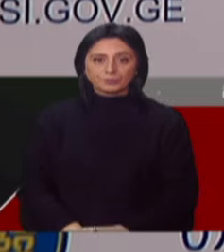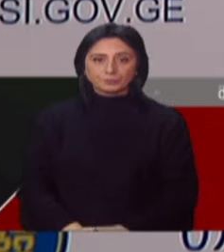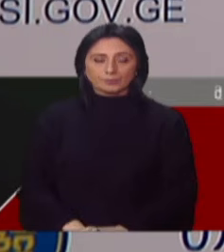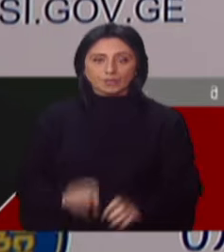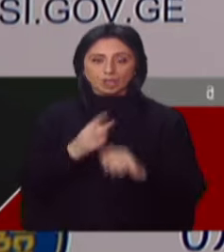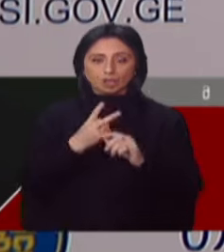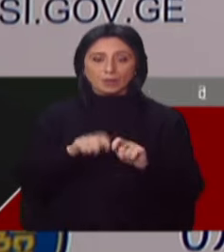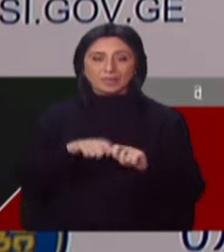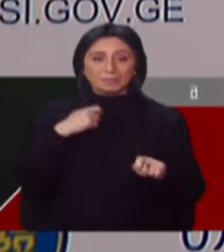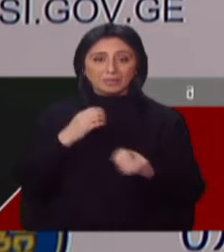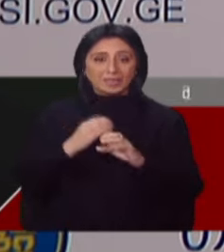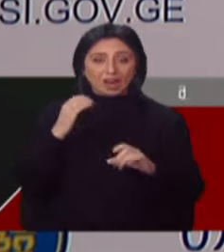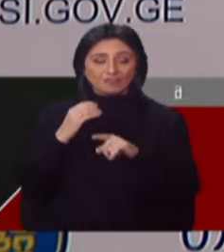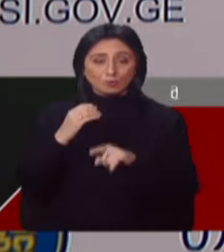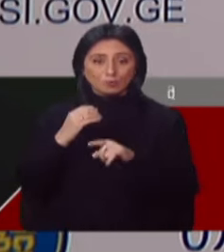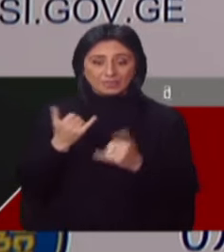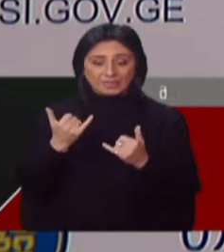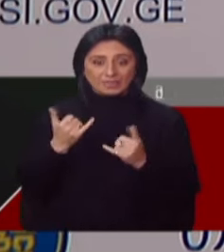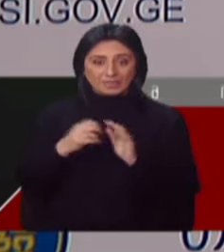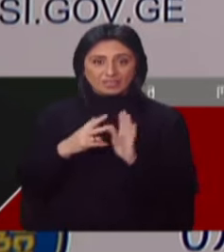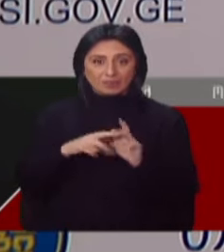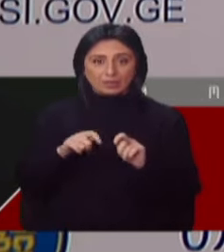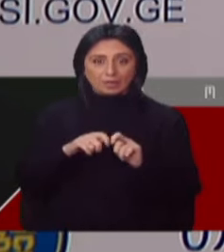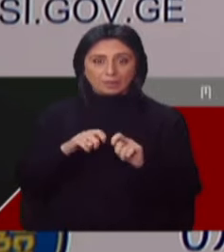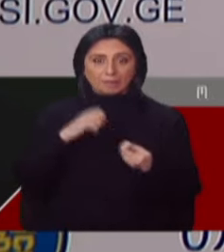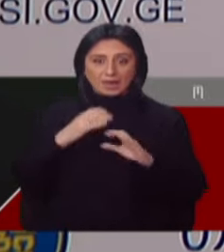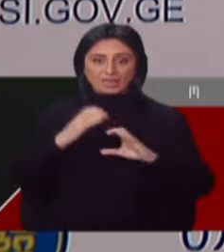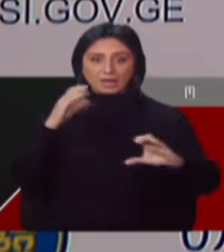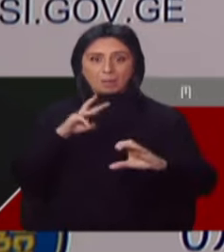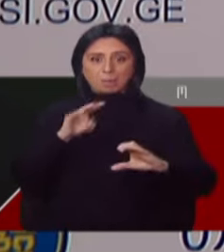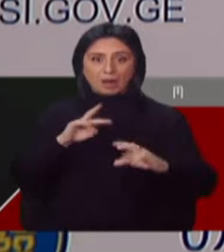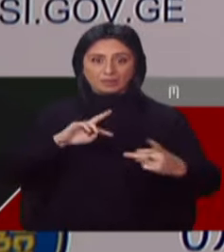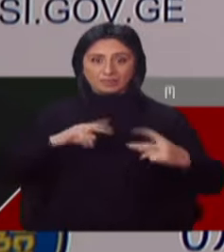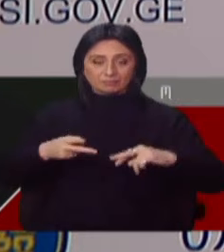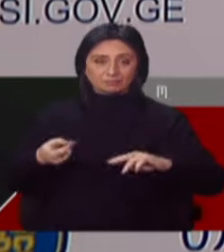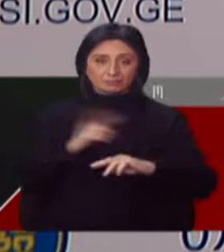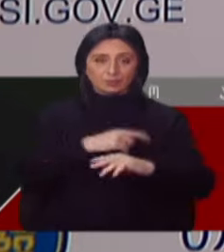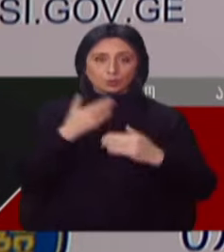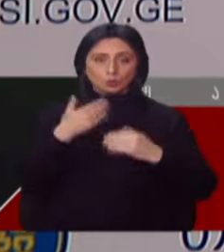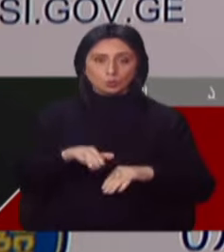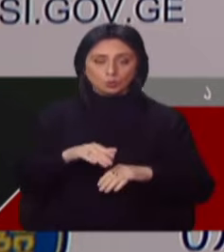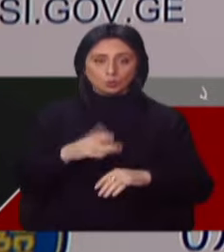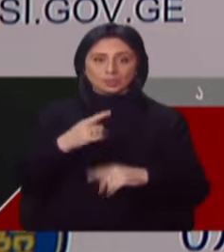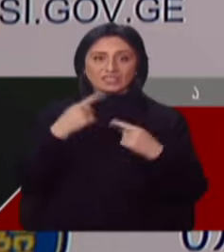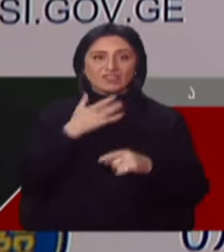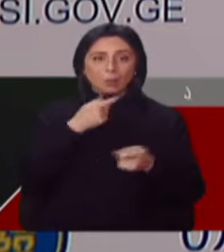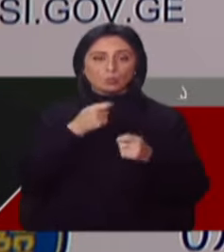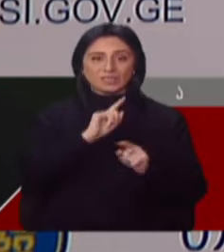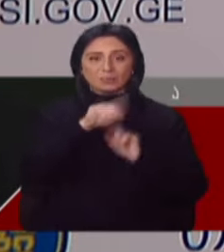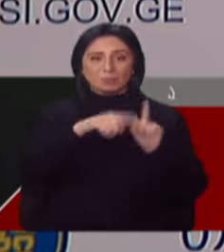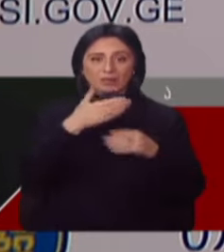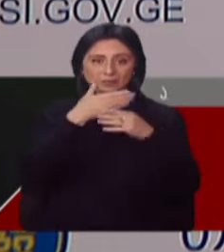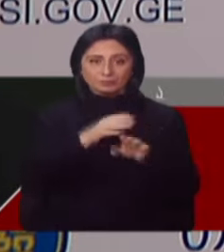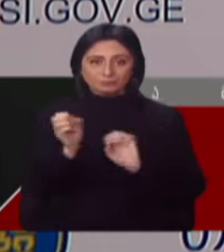ის 12 მეტრიანი ავტობუსები კი, რომელიც დღეს 18 მეტრიანმა მანის ფირმის ავტობუსებმა ჩაანაცვლა, უკვე სხვა